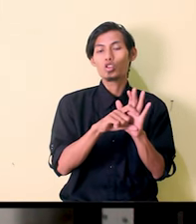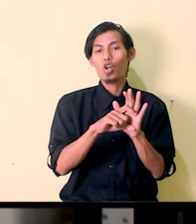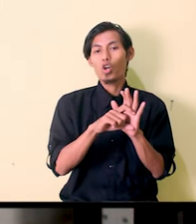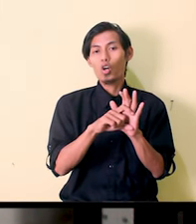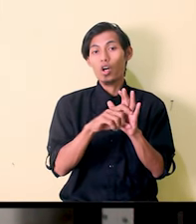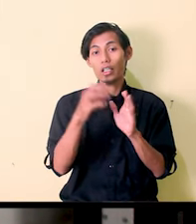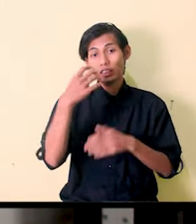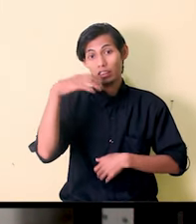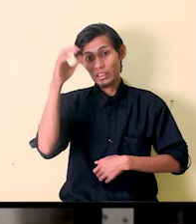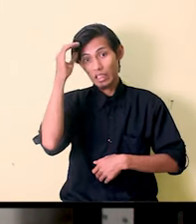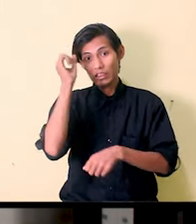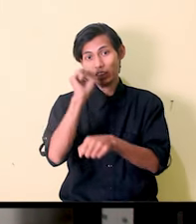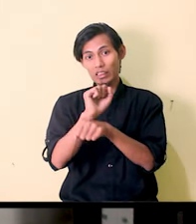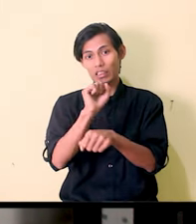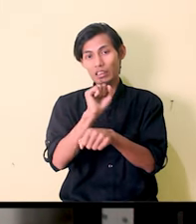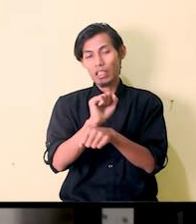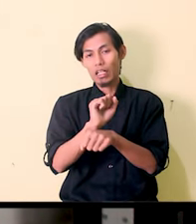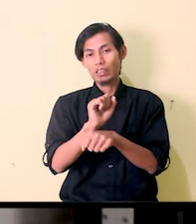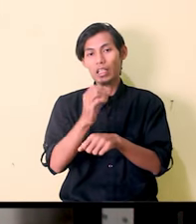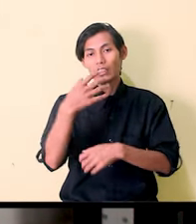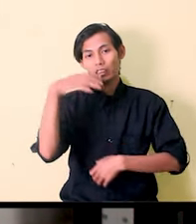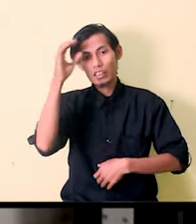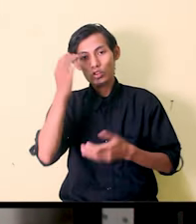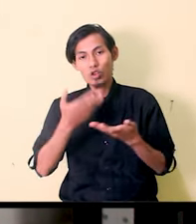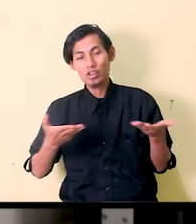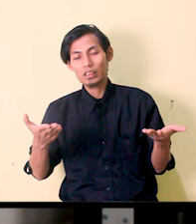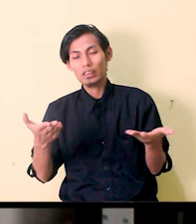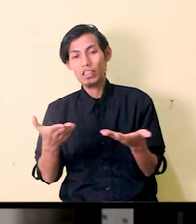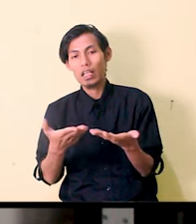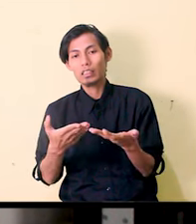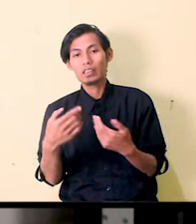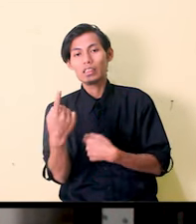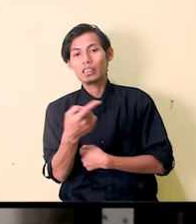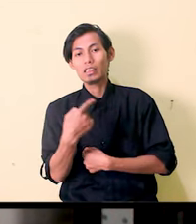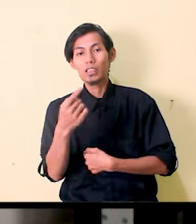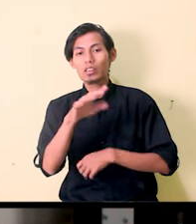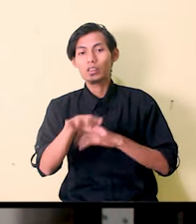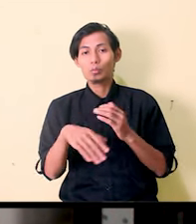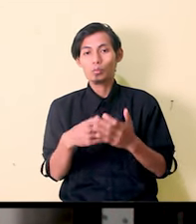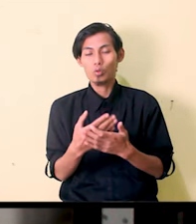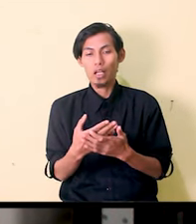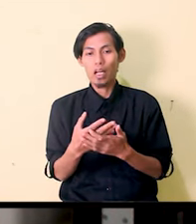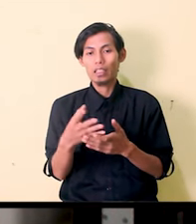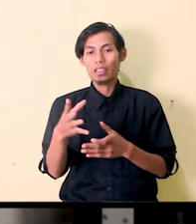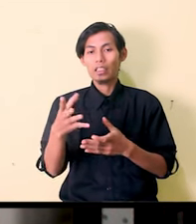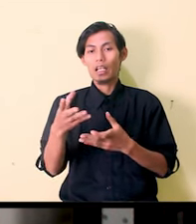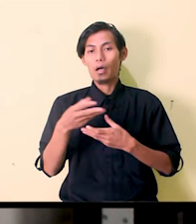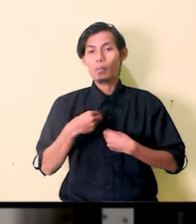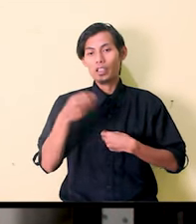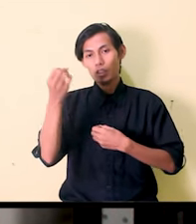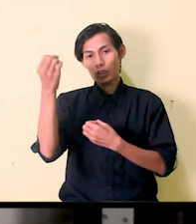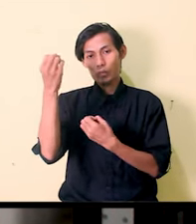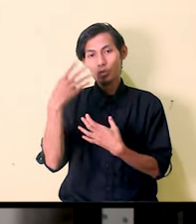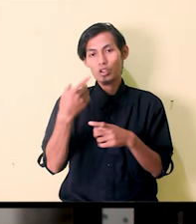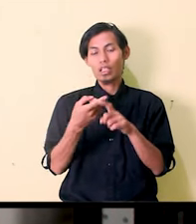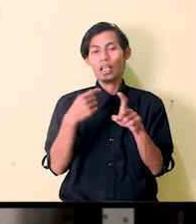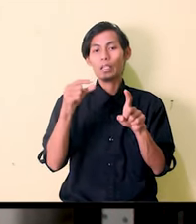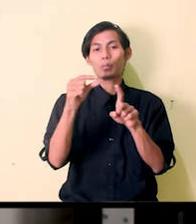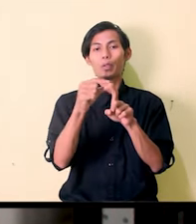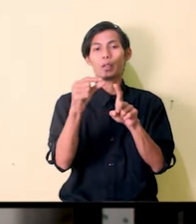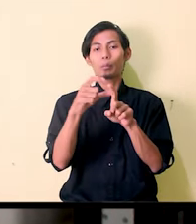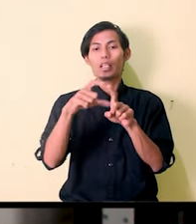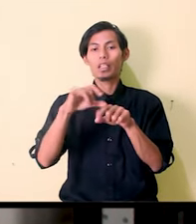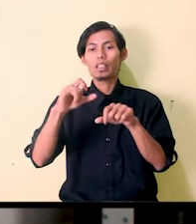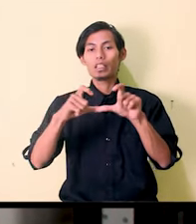Disnaker terus Dinas Sosial Tapi itu semua kita dapat info dari ppdis selaku Yayasan pelopor peduli